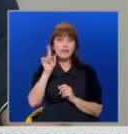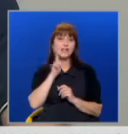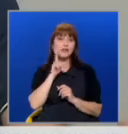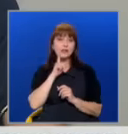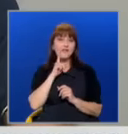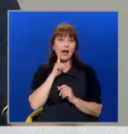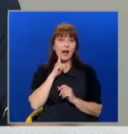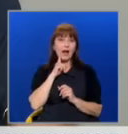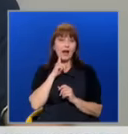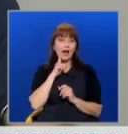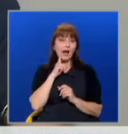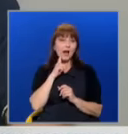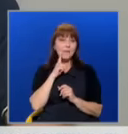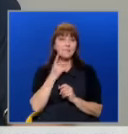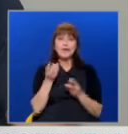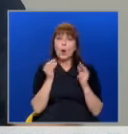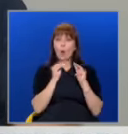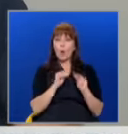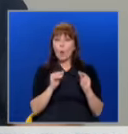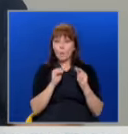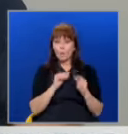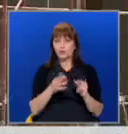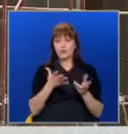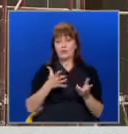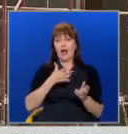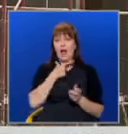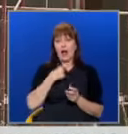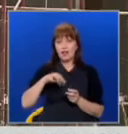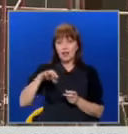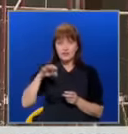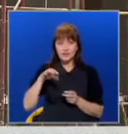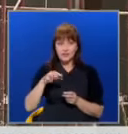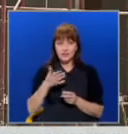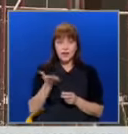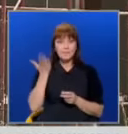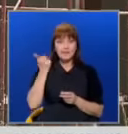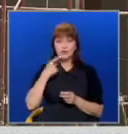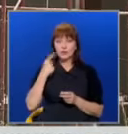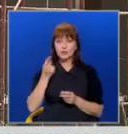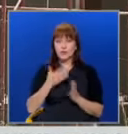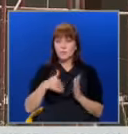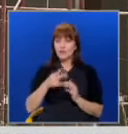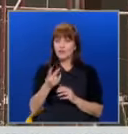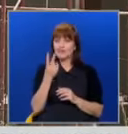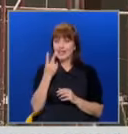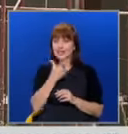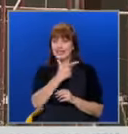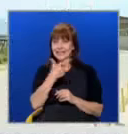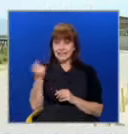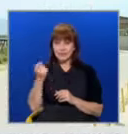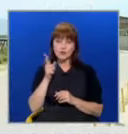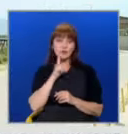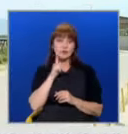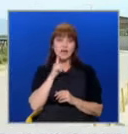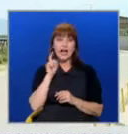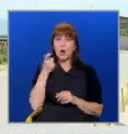година. Обучени хора, квалифицирани хора. През миналата година повече от 2700 души в Гоце Делчев